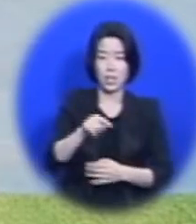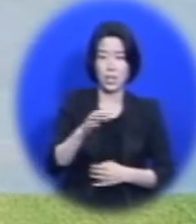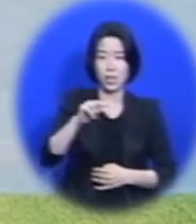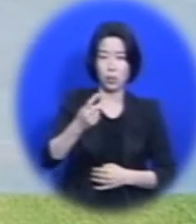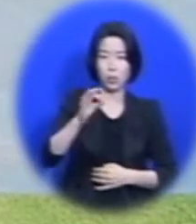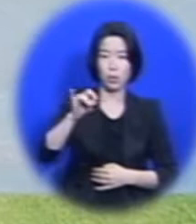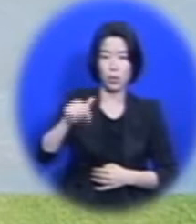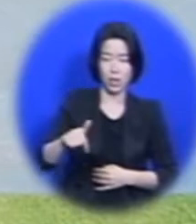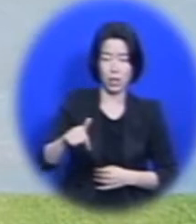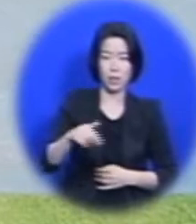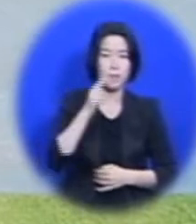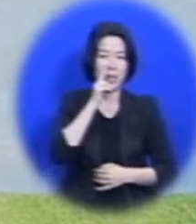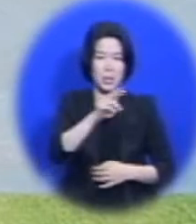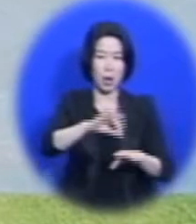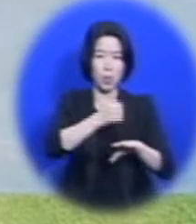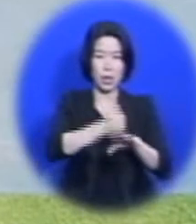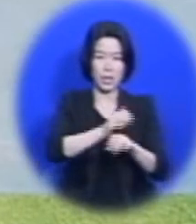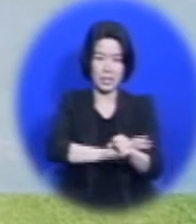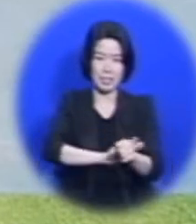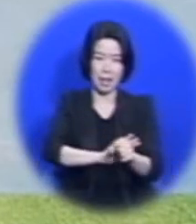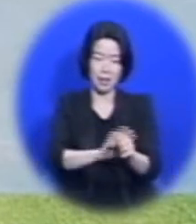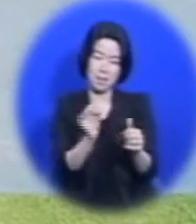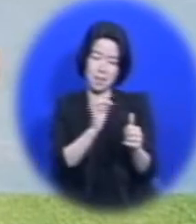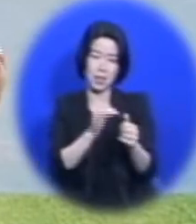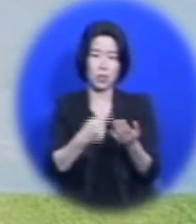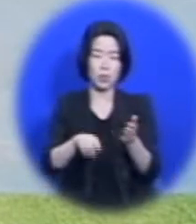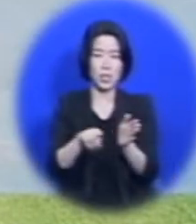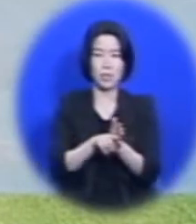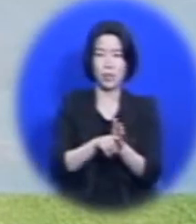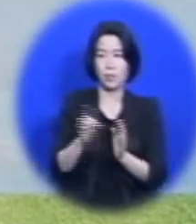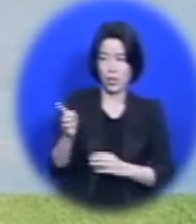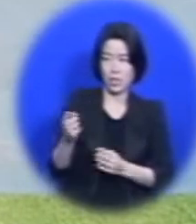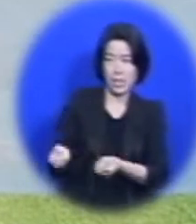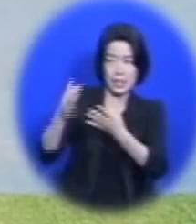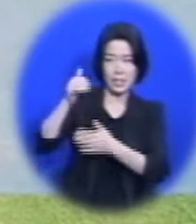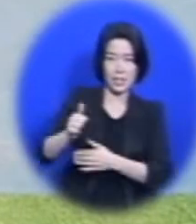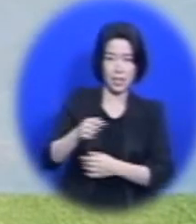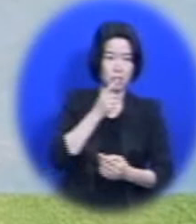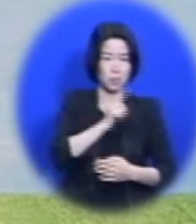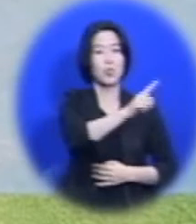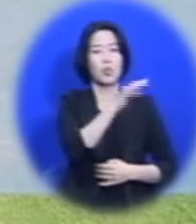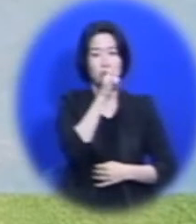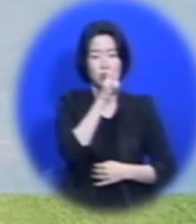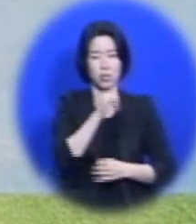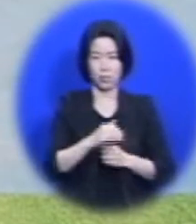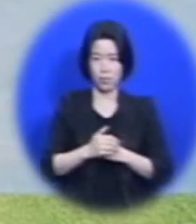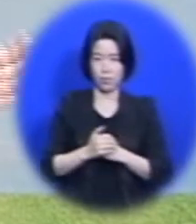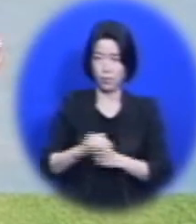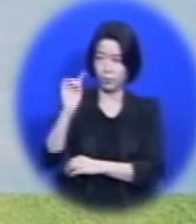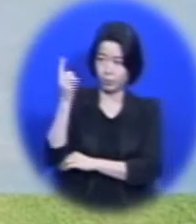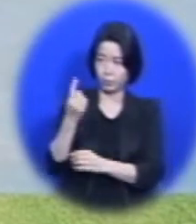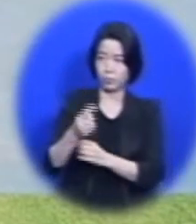도액이 사울 왕에게 잘 보이려고 사울 왕에게 이 아이멜렉 제사장을 고자질합니다.